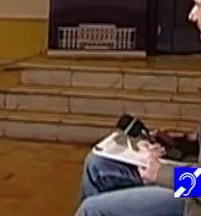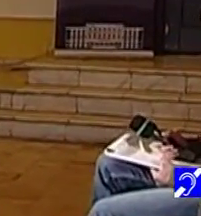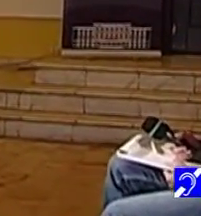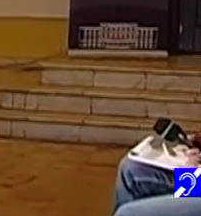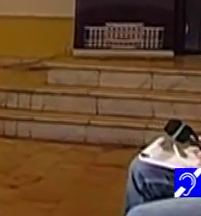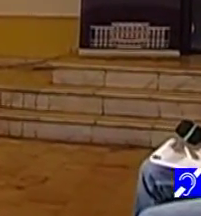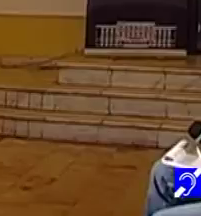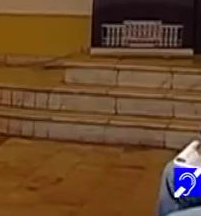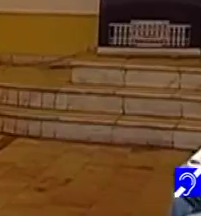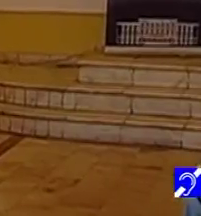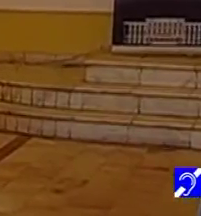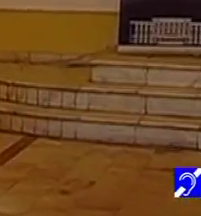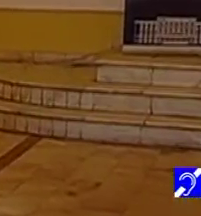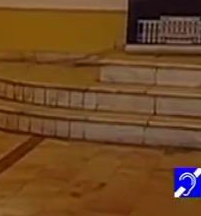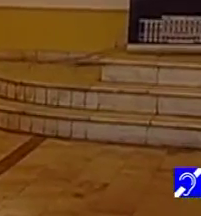pământ,